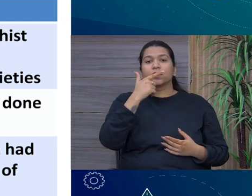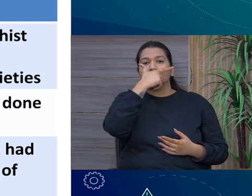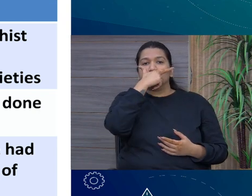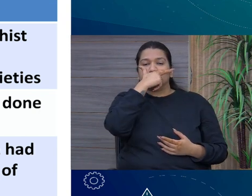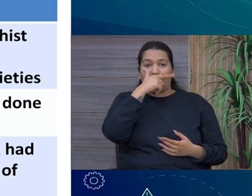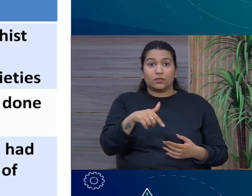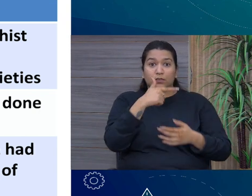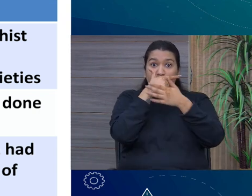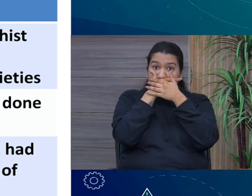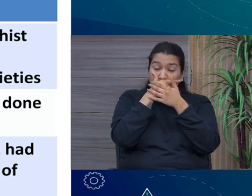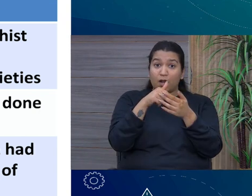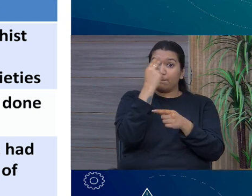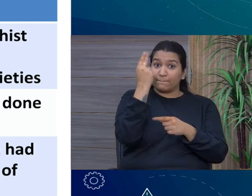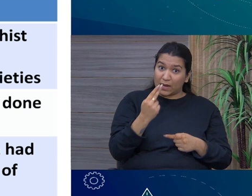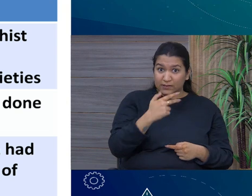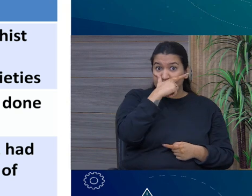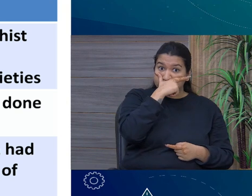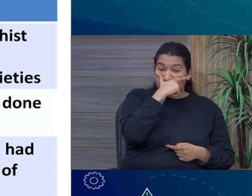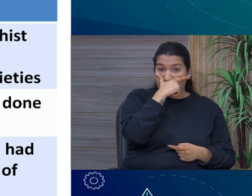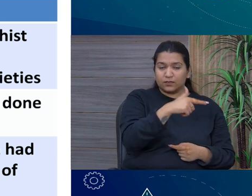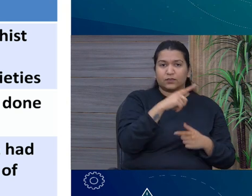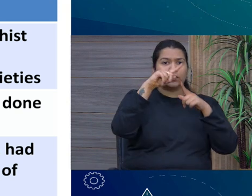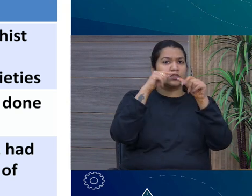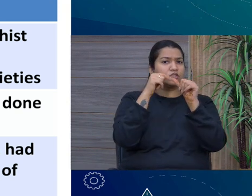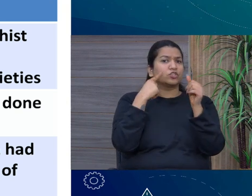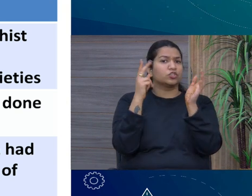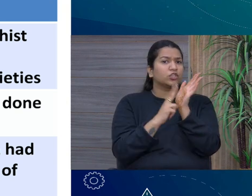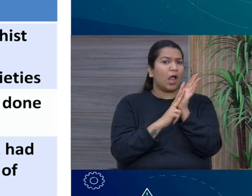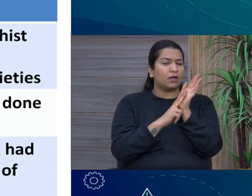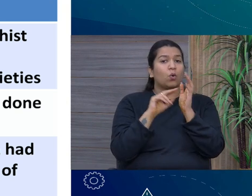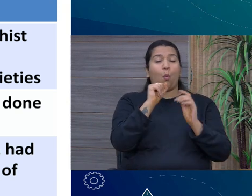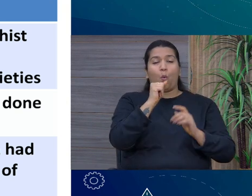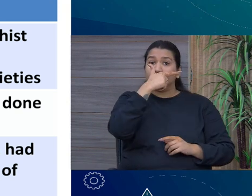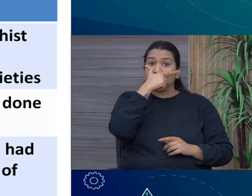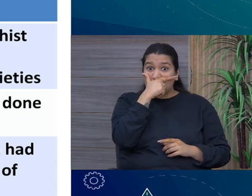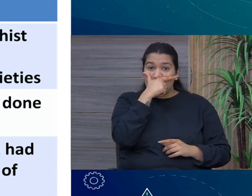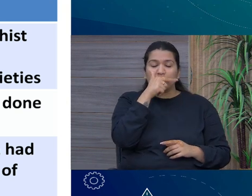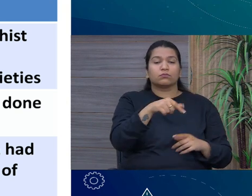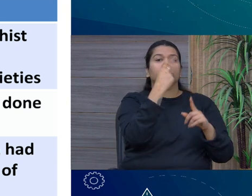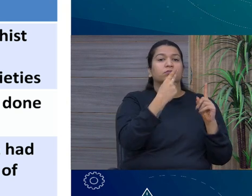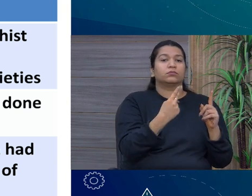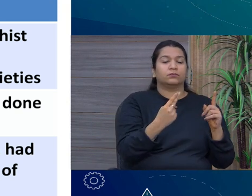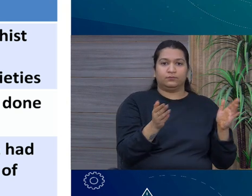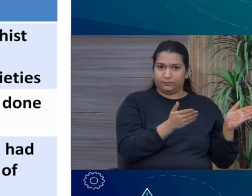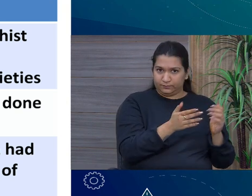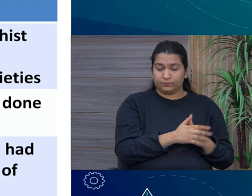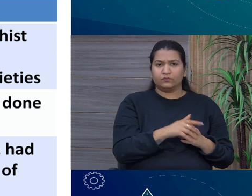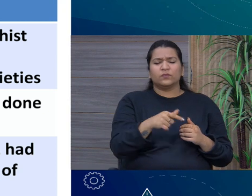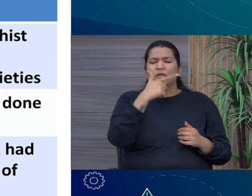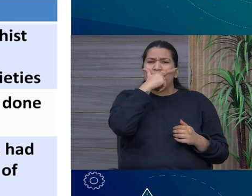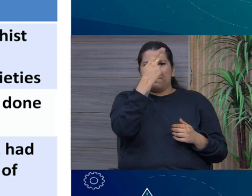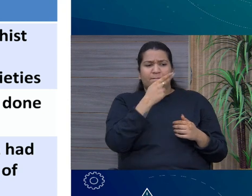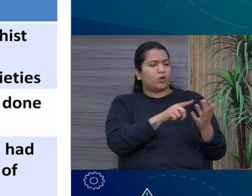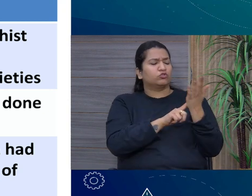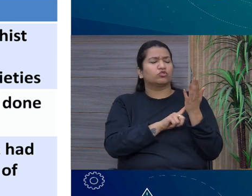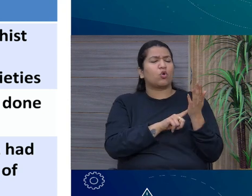पेंटिंग्स उनको कहा जाता है। जैन थीम्स जो हैं वो सर जैन धर्म को दर्शाती है। जितने